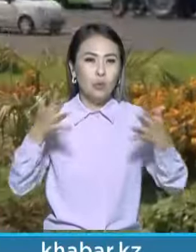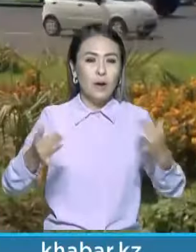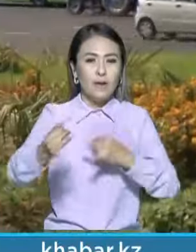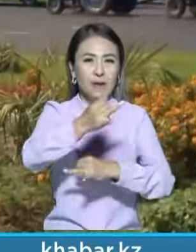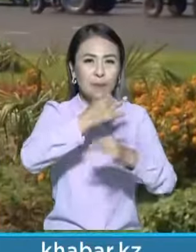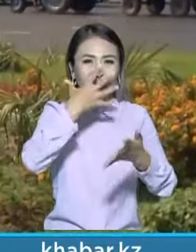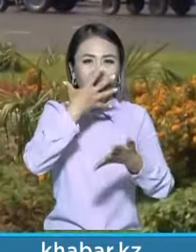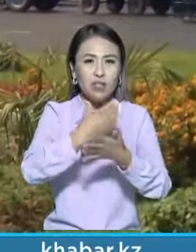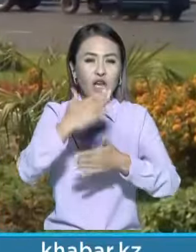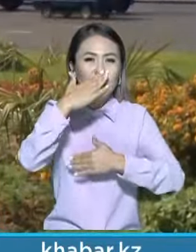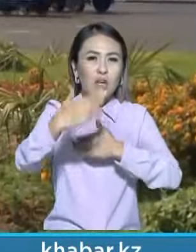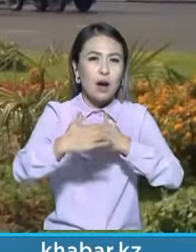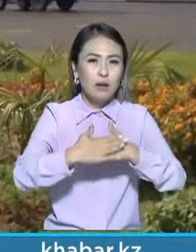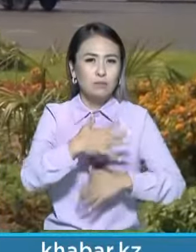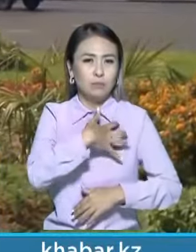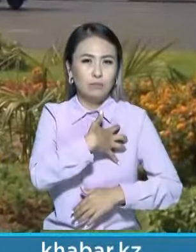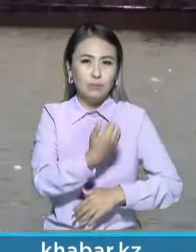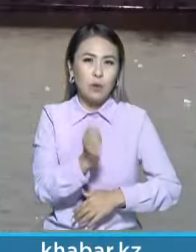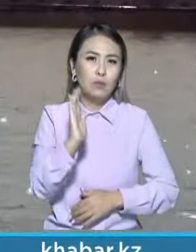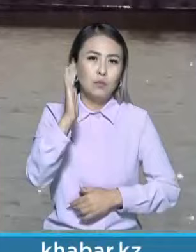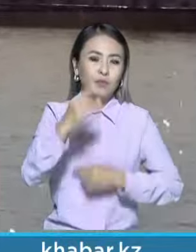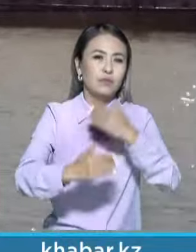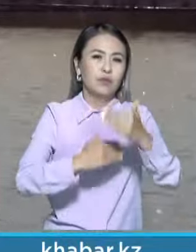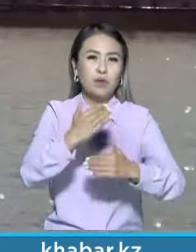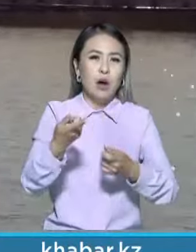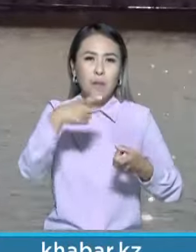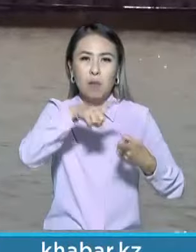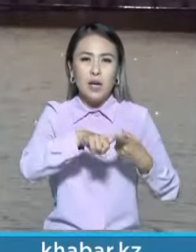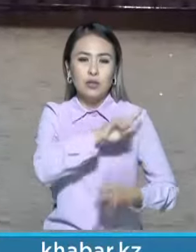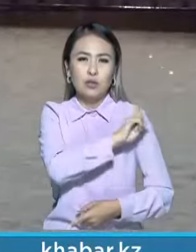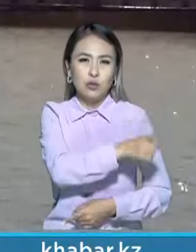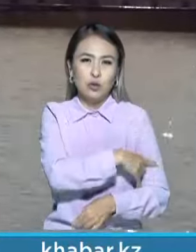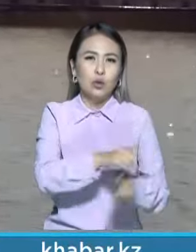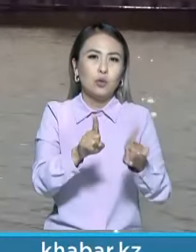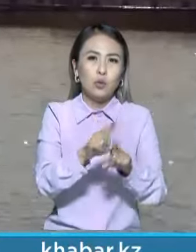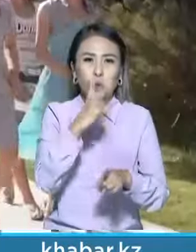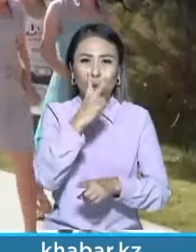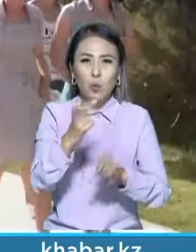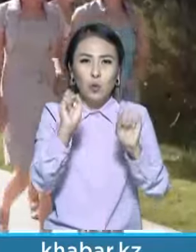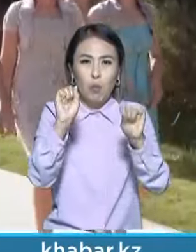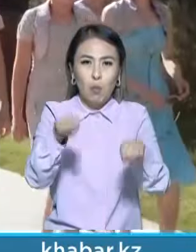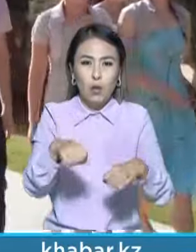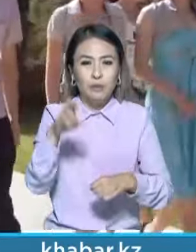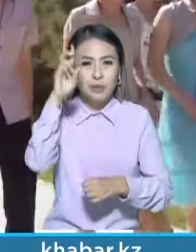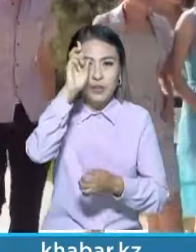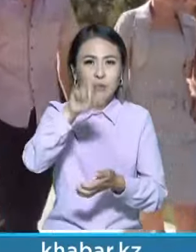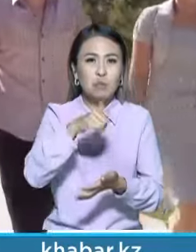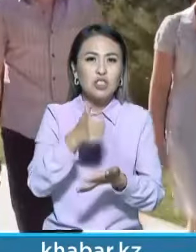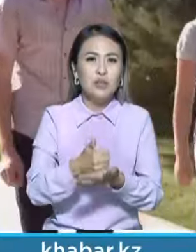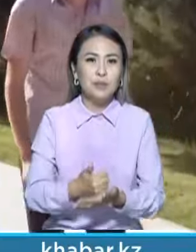өзара жақын болуға ұмтылысы барлық деңгейдегі байланыстың күшеюінен де көрініс табады деп санайды мемлекет